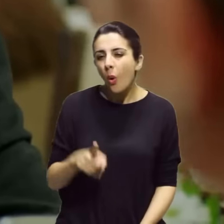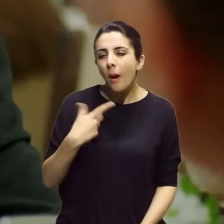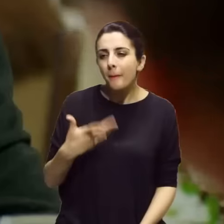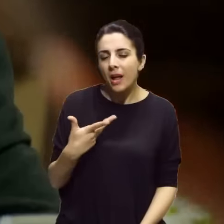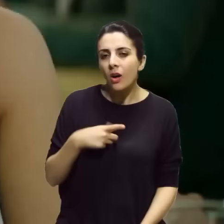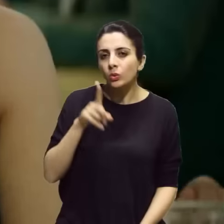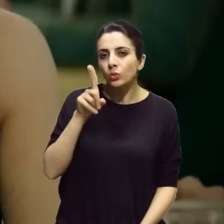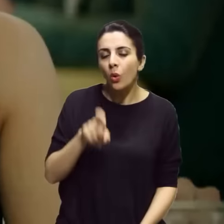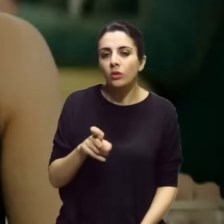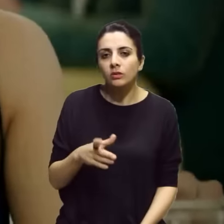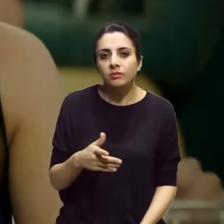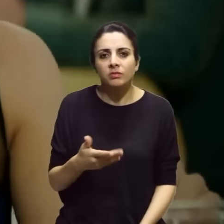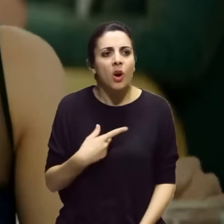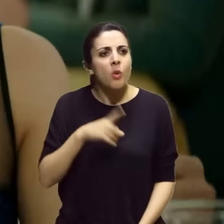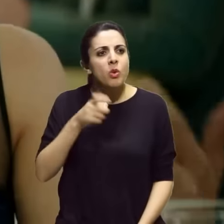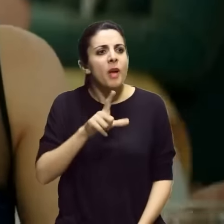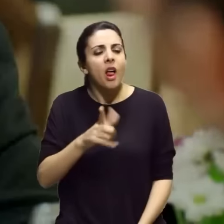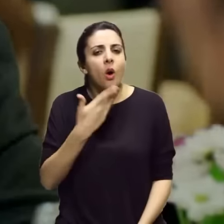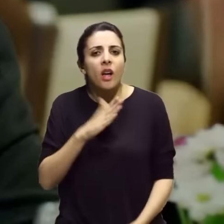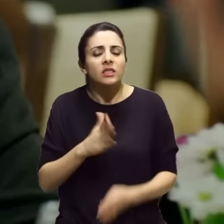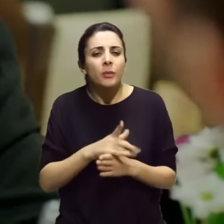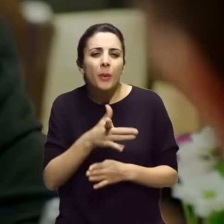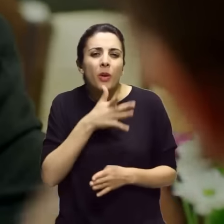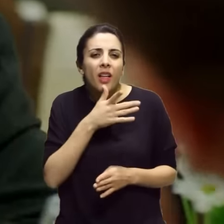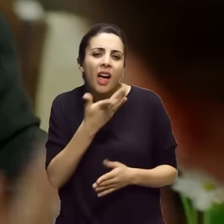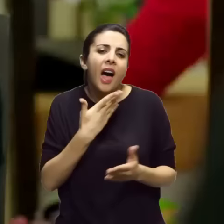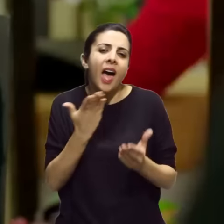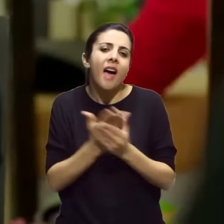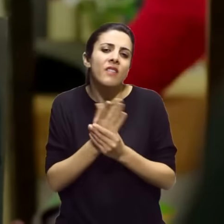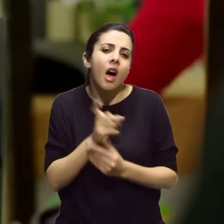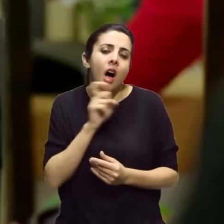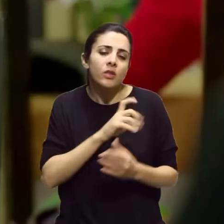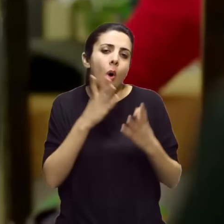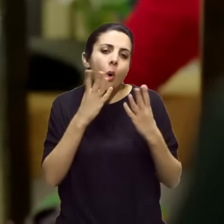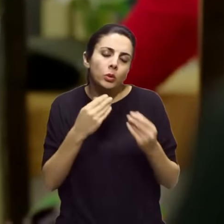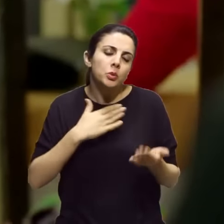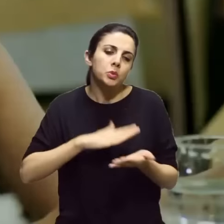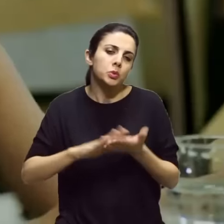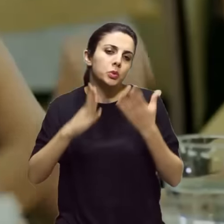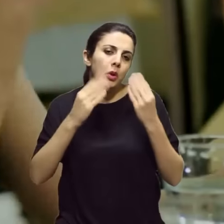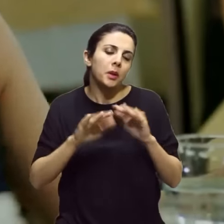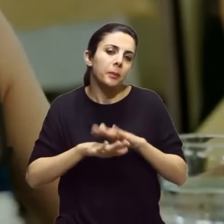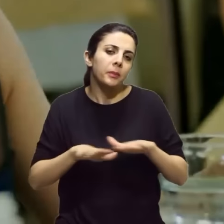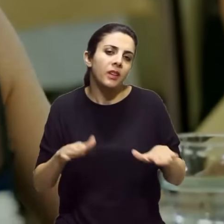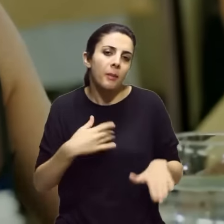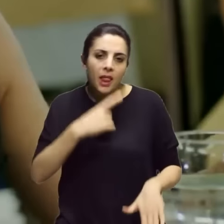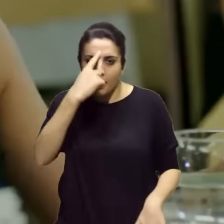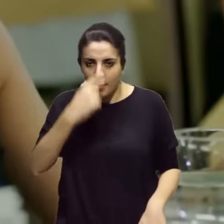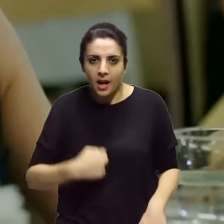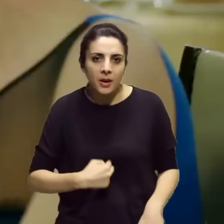Gibisine. Ulaşmama gerek kalmadı çünkü dediğim gibi bir evrak kazasıydı sadece. Halloldu, geçti gitti.